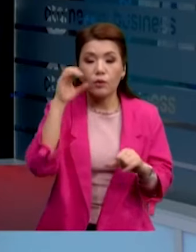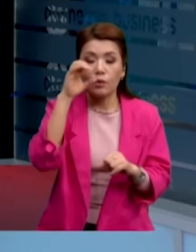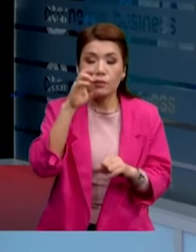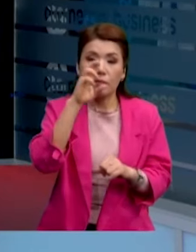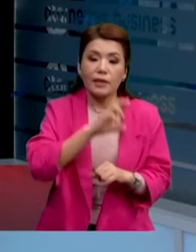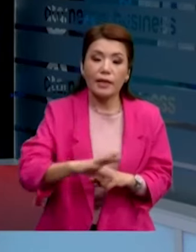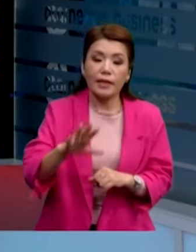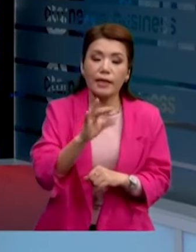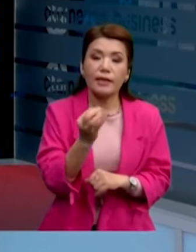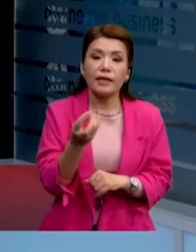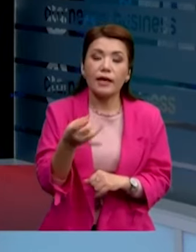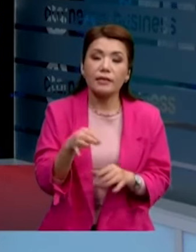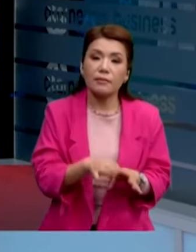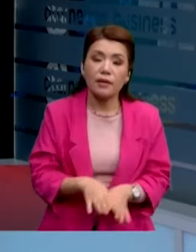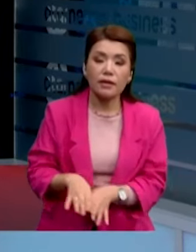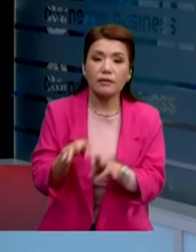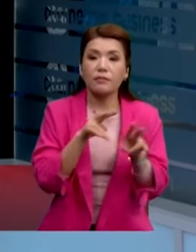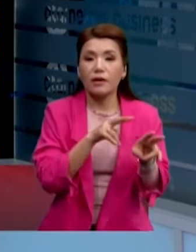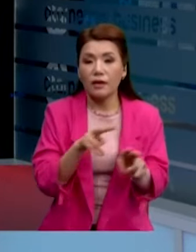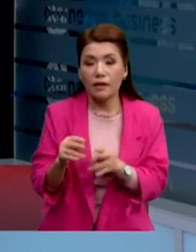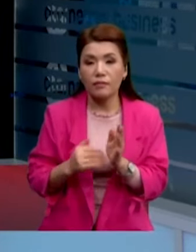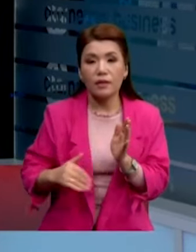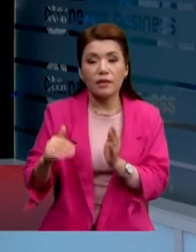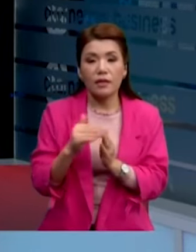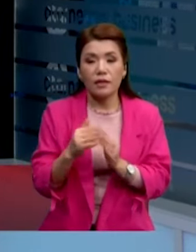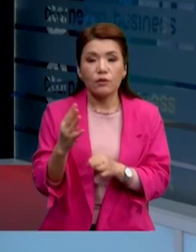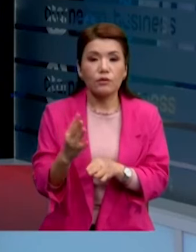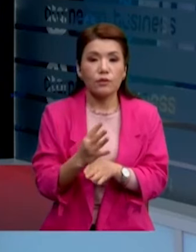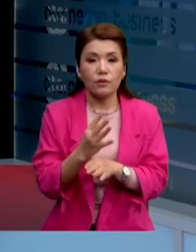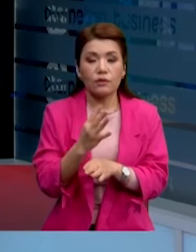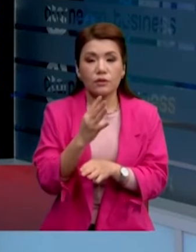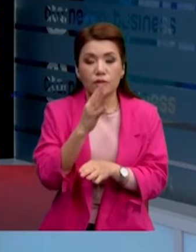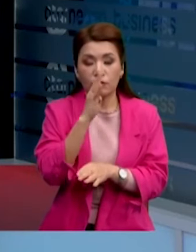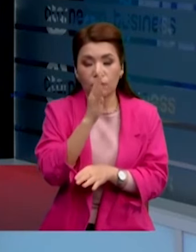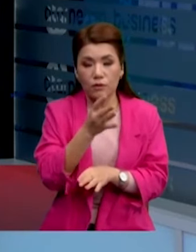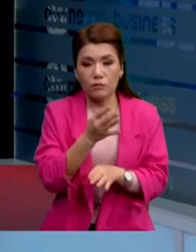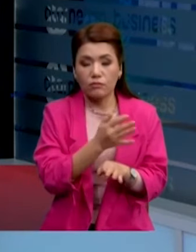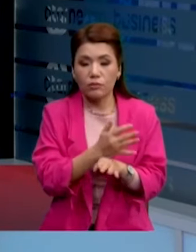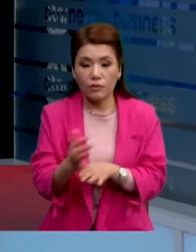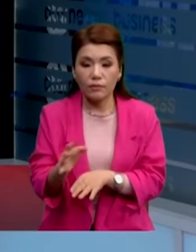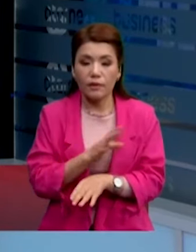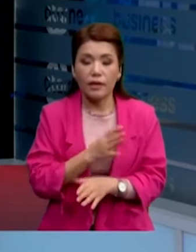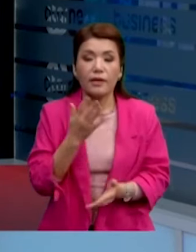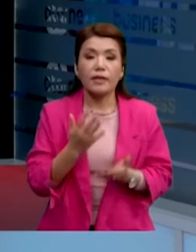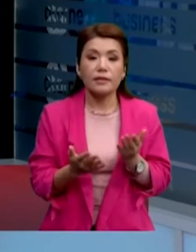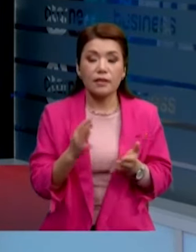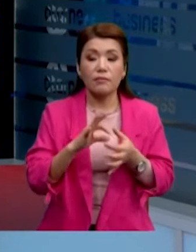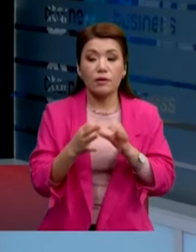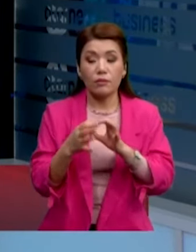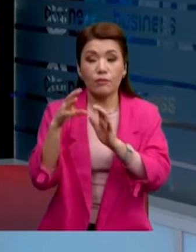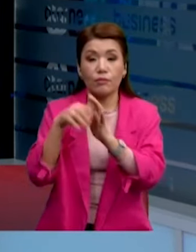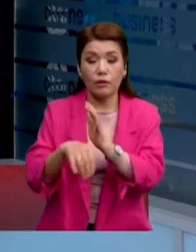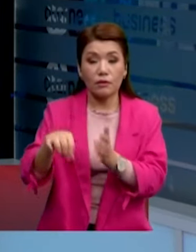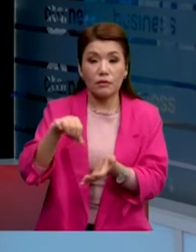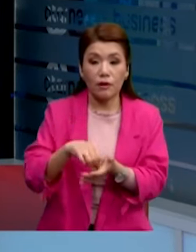мемлекетінің интеграциялық бірлестіктегі бақылаушы мәртебесі биыл 4-ші жылға созылды. Егер алашапанды ағайын одаққа мүше болса, неден